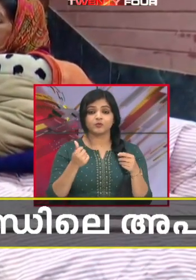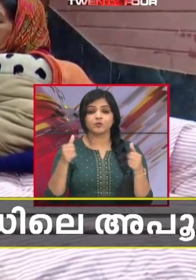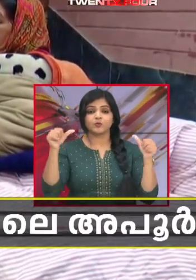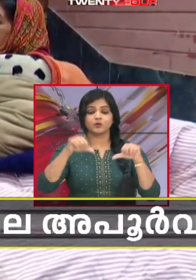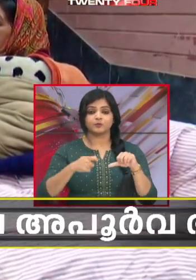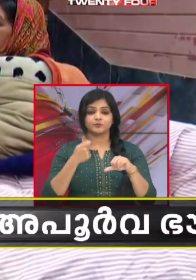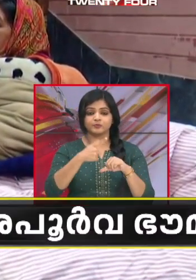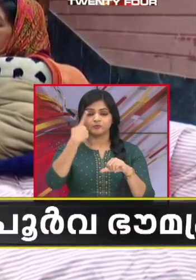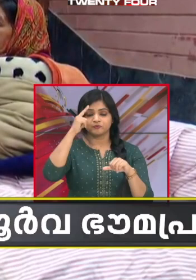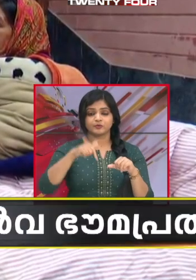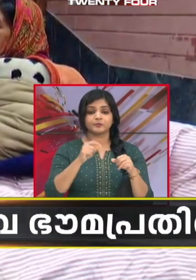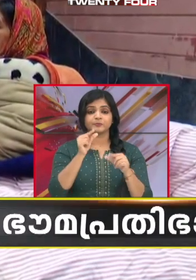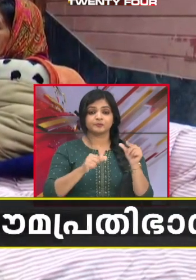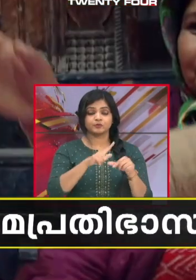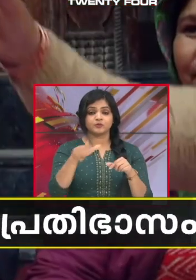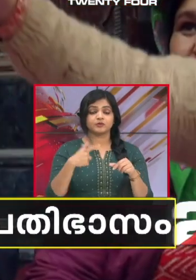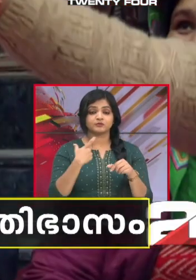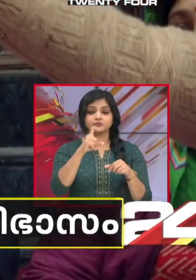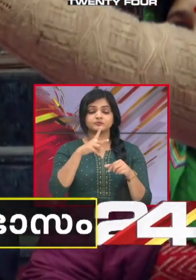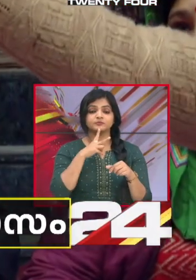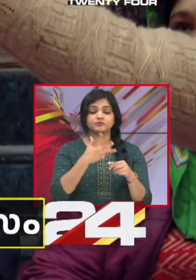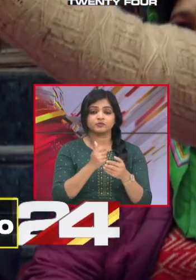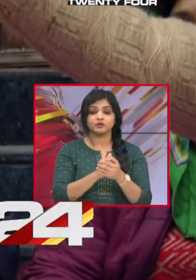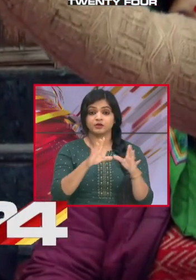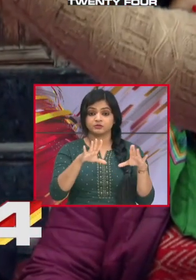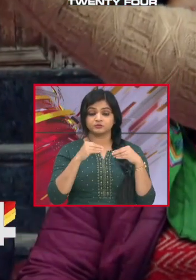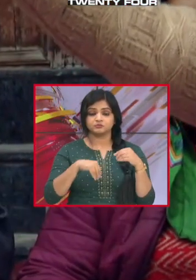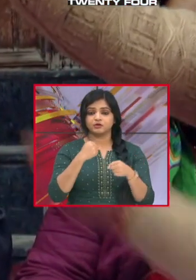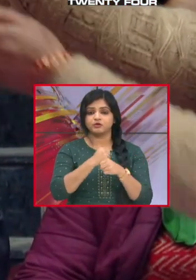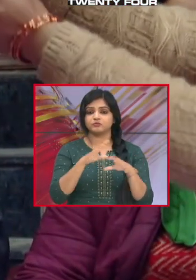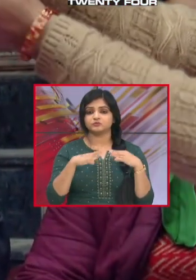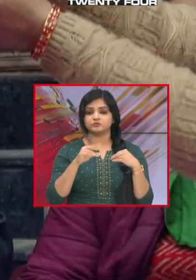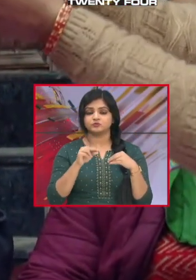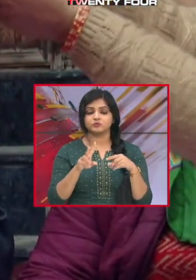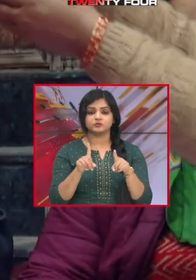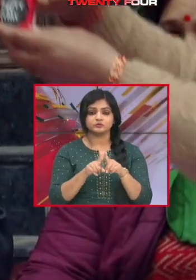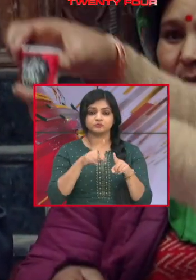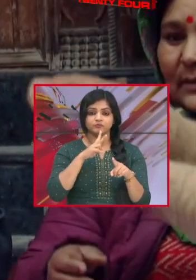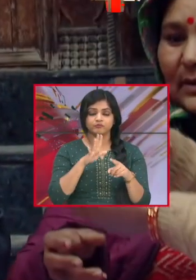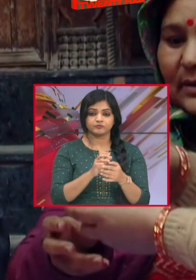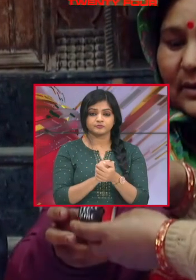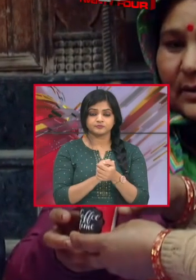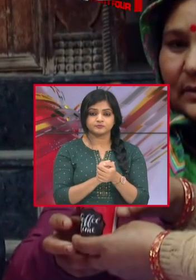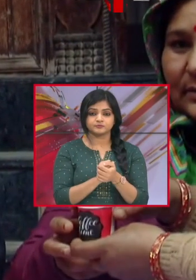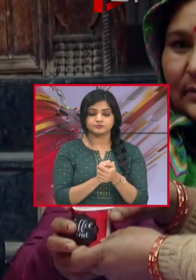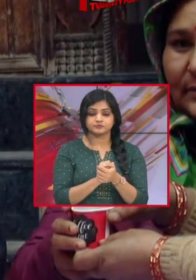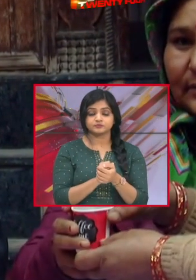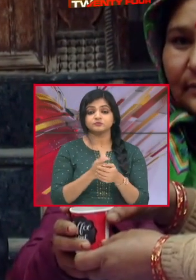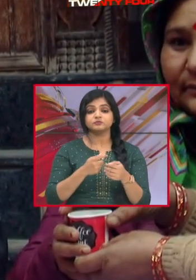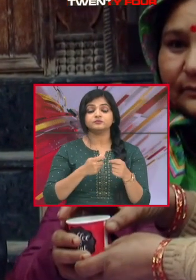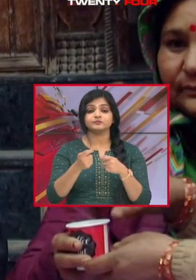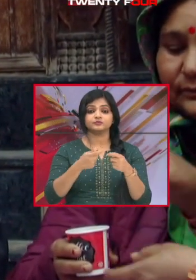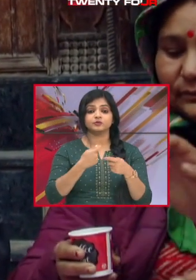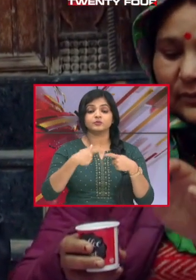തുക സംബന്ധിച്ച് നാട്ടുകാർ ഉന്നയിക്കുന്ന ആവശ്യം, അത് അംഗീകരിക്കാൻ സർക്കാരിന് കഴിയാത്ത ഒരു സാഹചര്യമുണ്ട്. വിപണി വില നൽകാമെന്ന